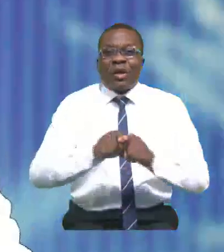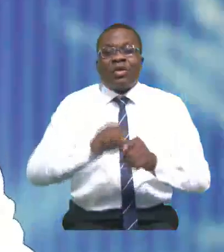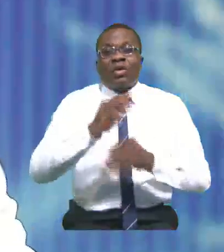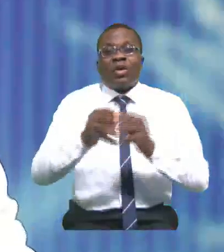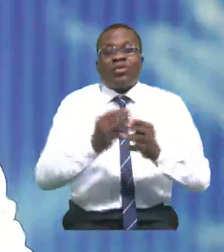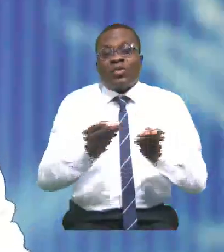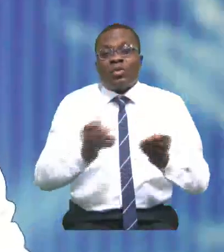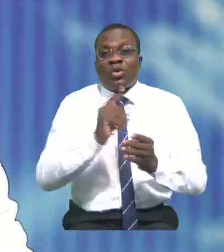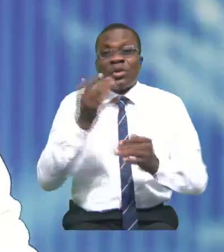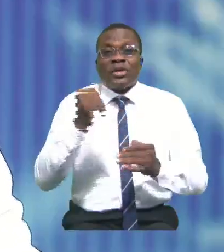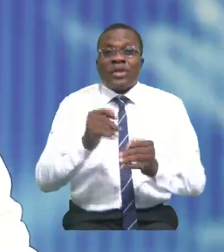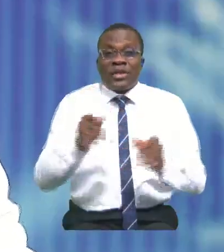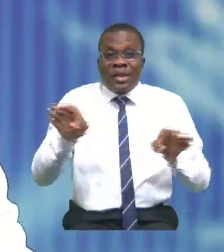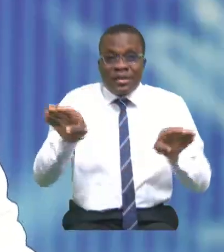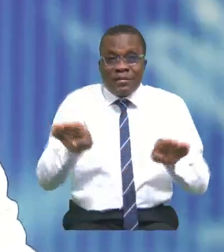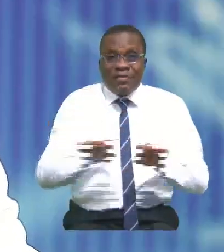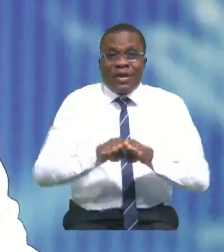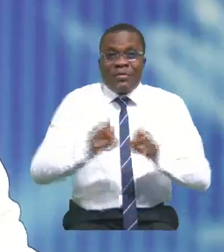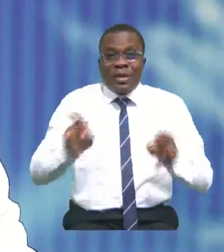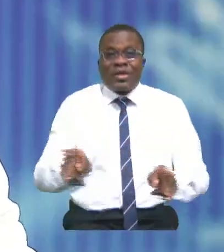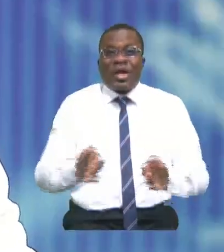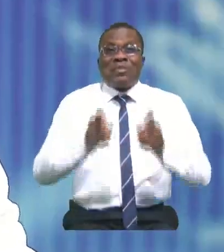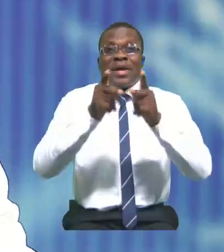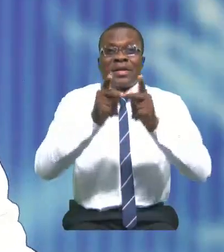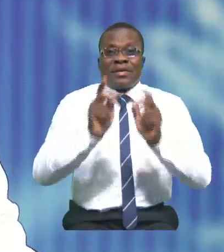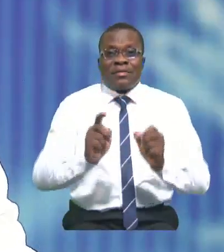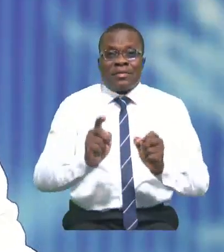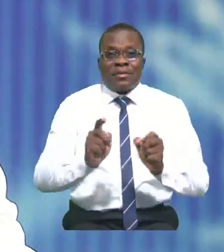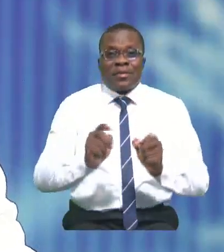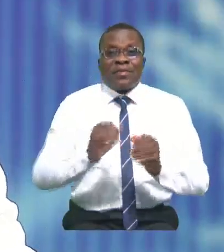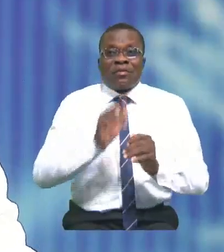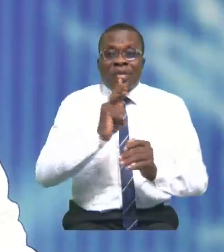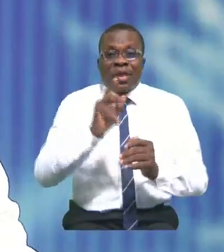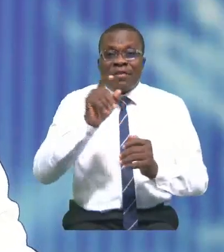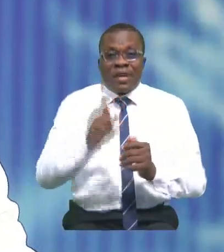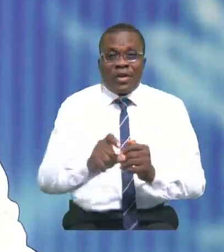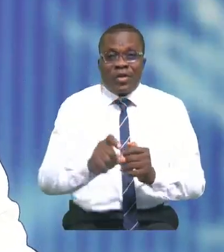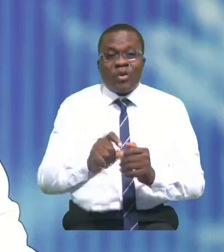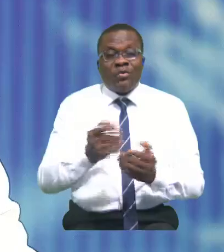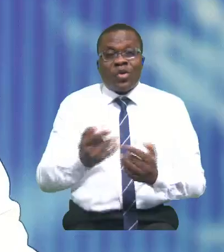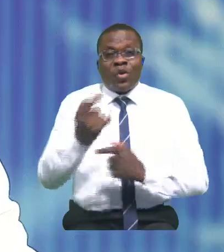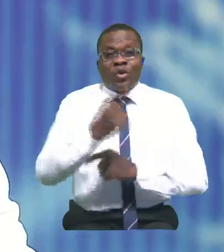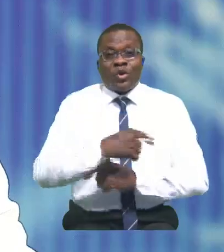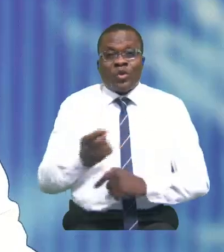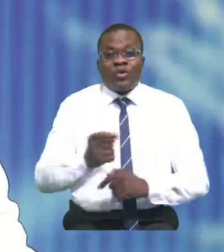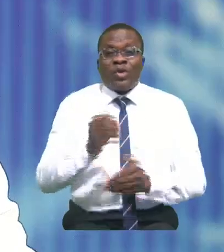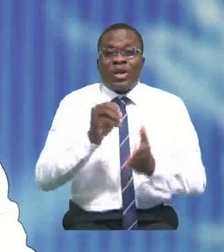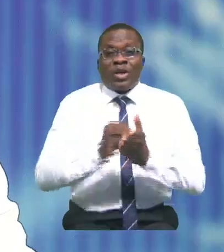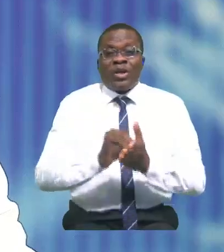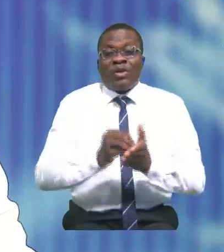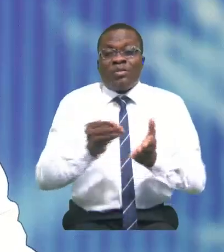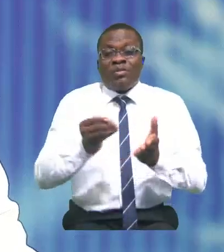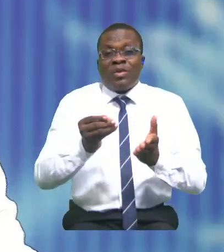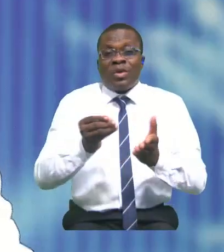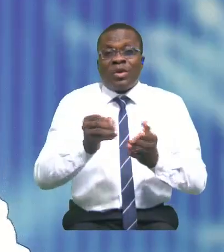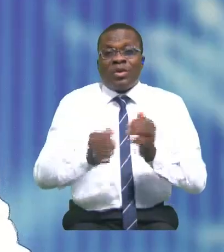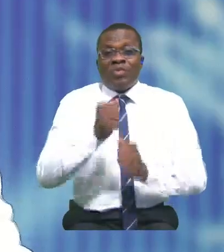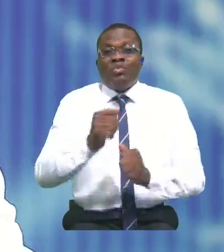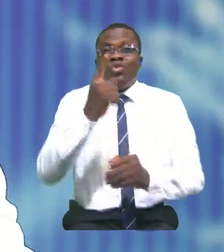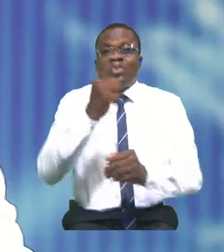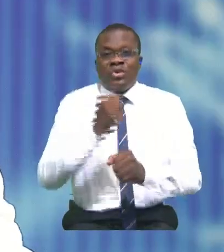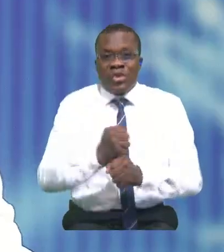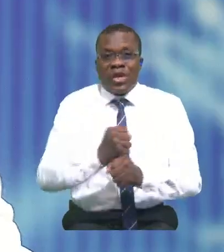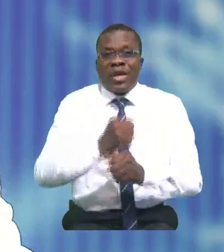j'ai été confiné à Paris et voilà je c'est vrai que aujourd'hui on ne ça fait plus d'un an que les